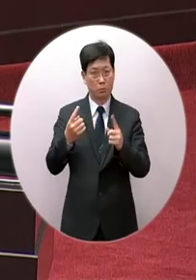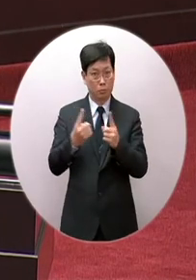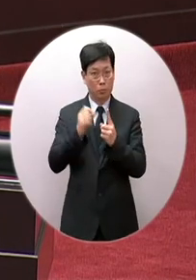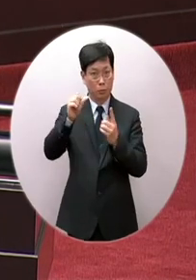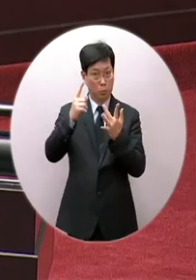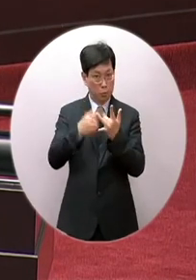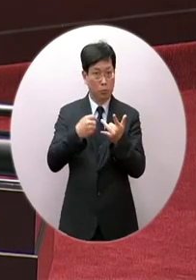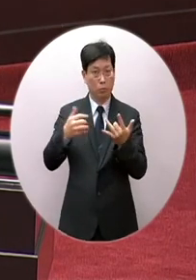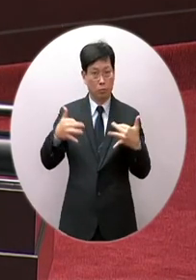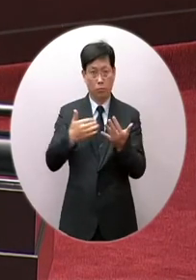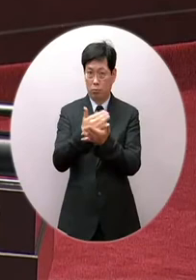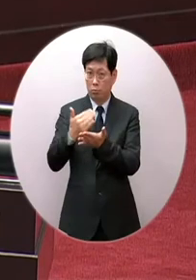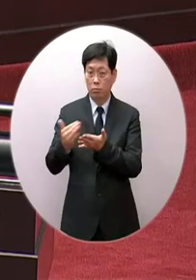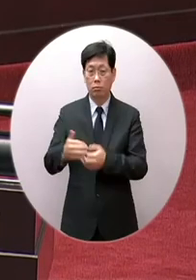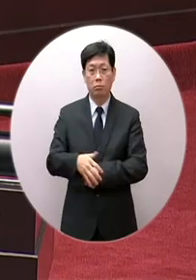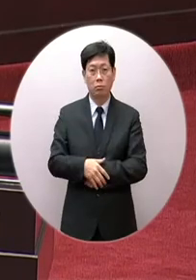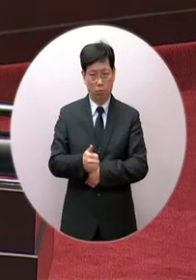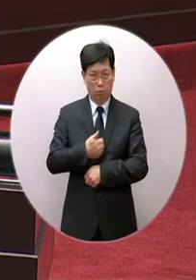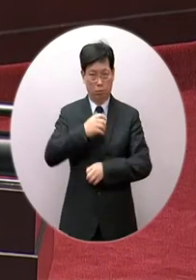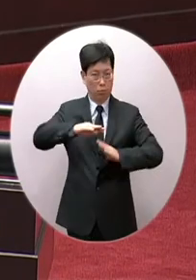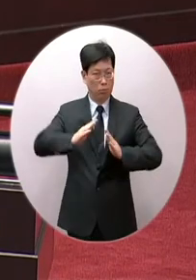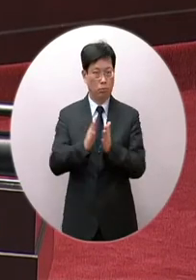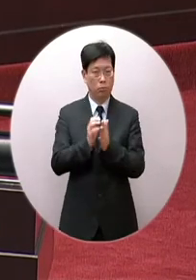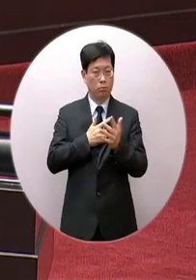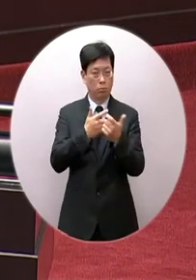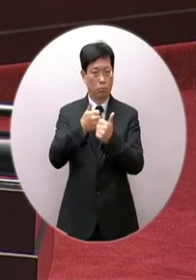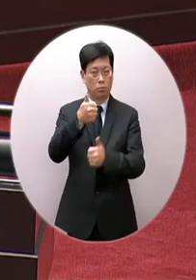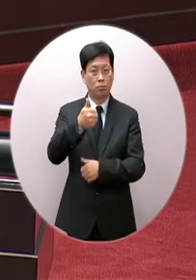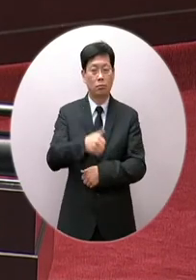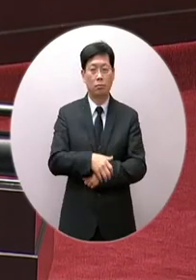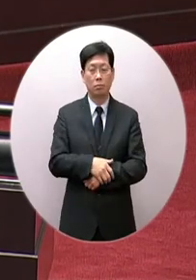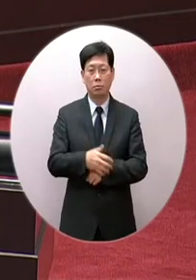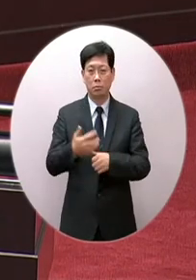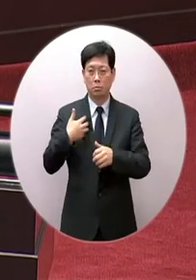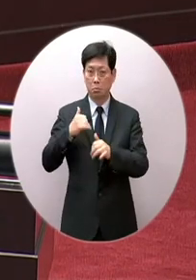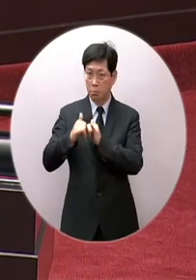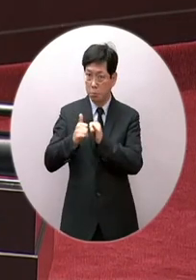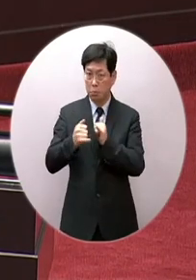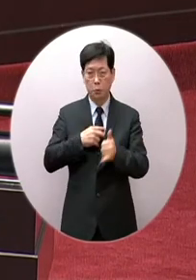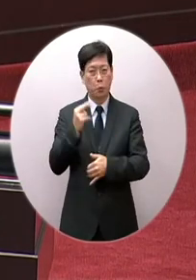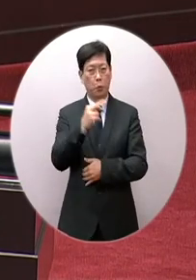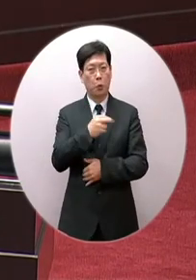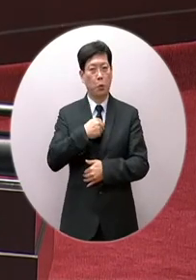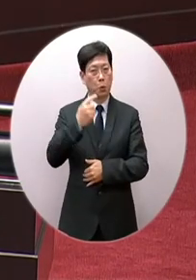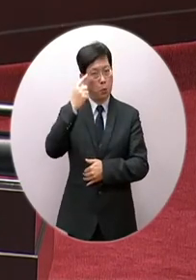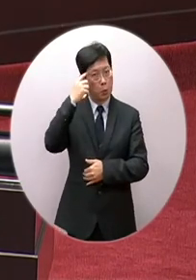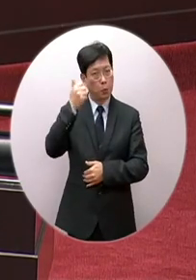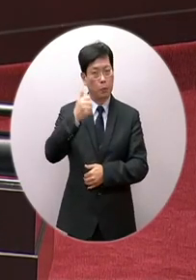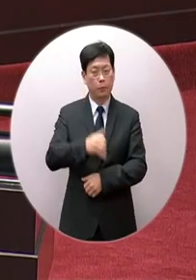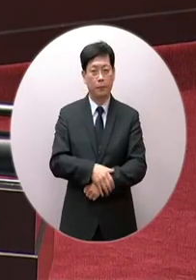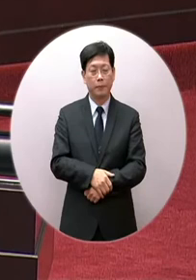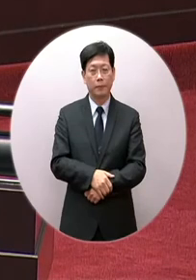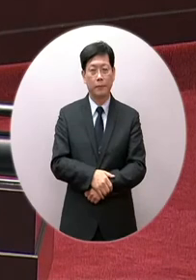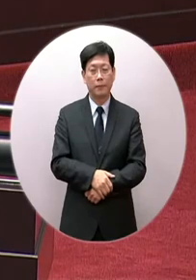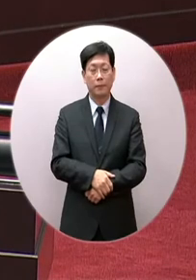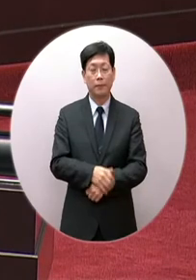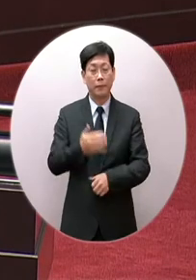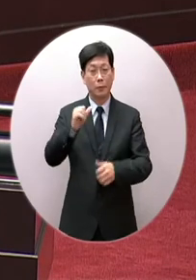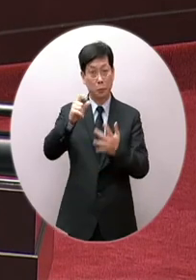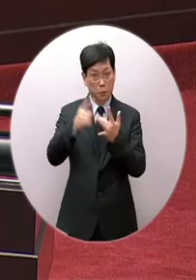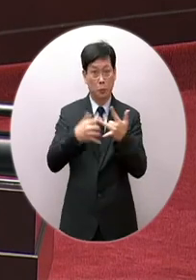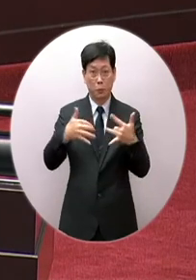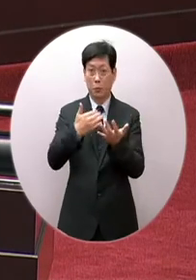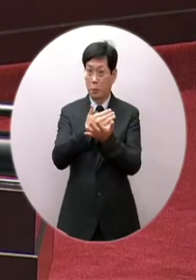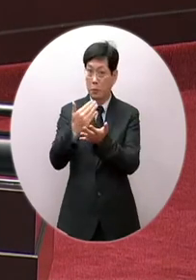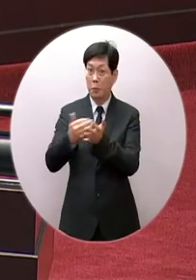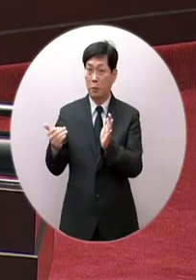缺的解决，我觉得其实立竿见影，很多国人都心有所都有感受了。对五缺的解